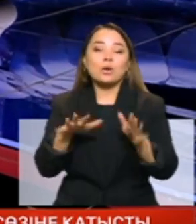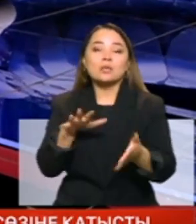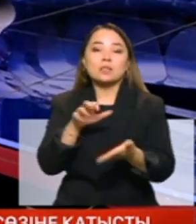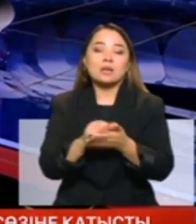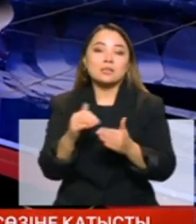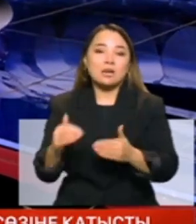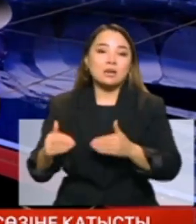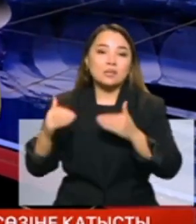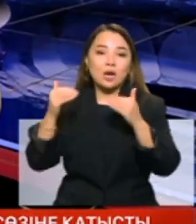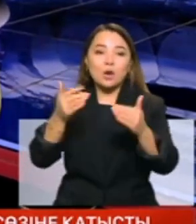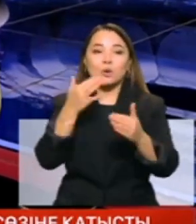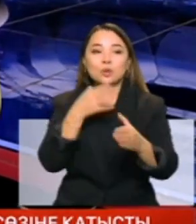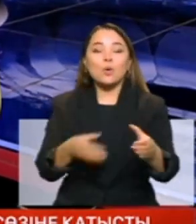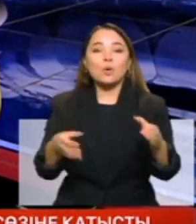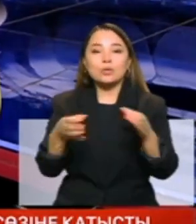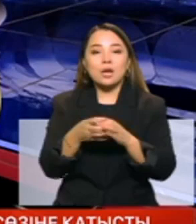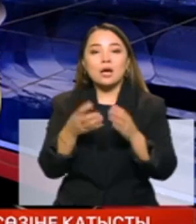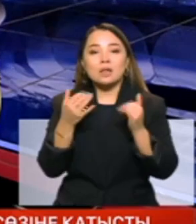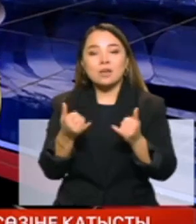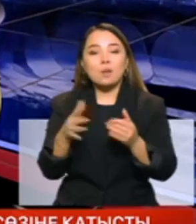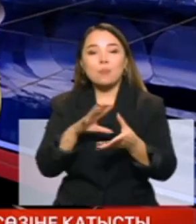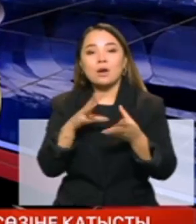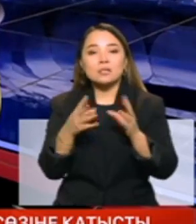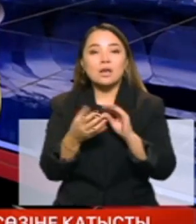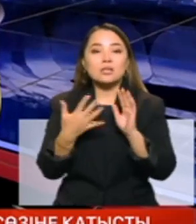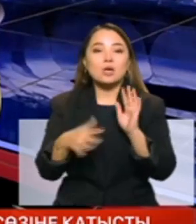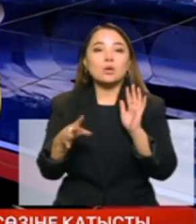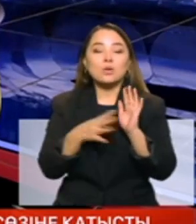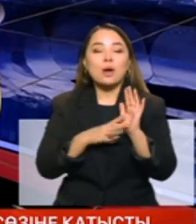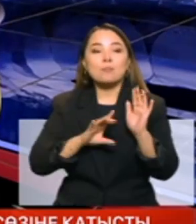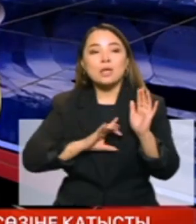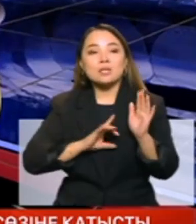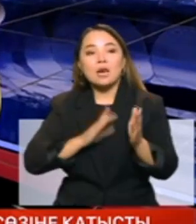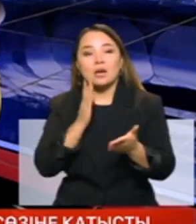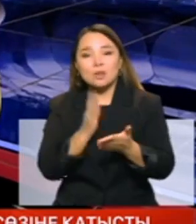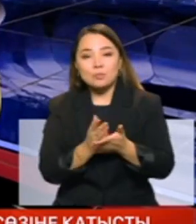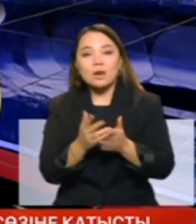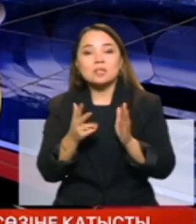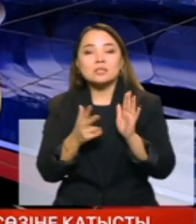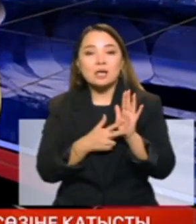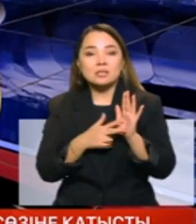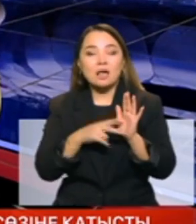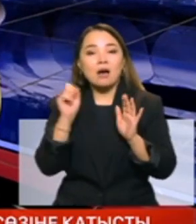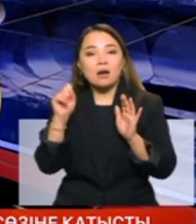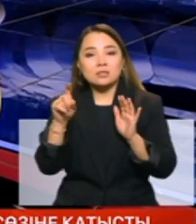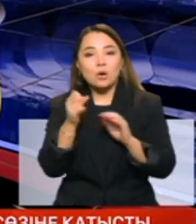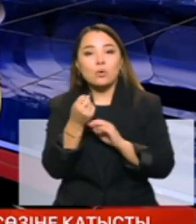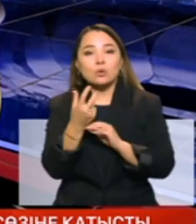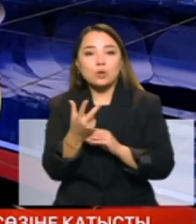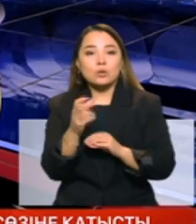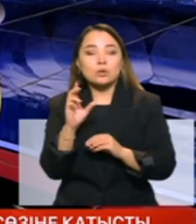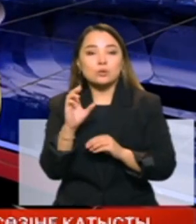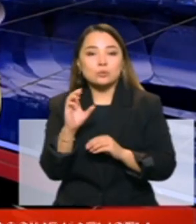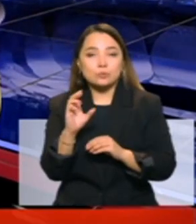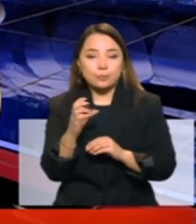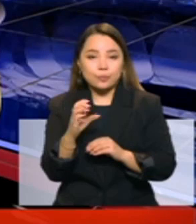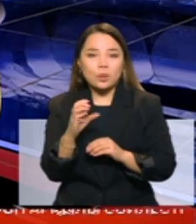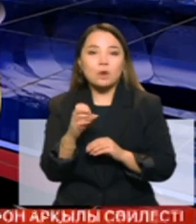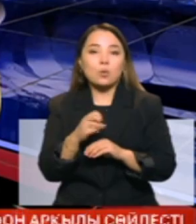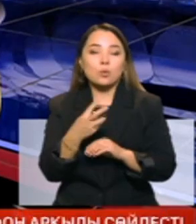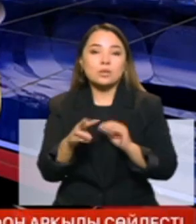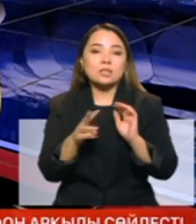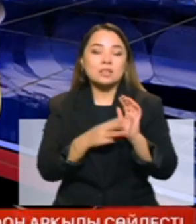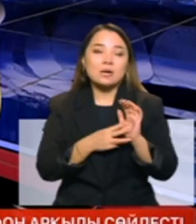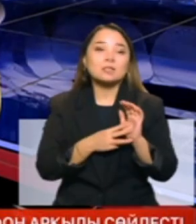көтерілді. Ұлттық құраманың қоржынында қазір барлығы 59 медаль бар, оның 8-і алтын, 13-і күміс, 38-і қола